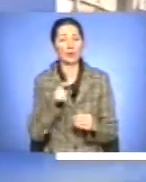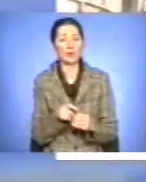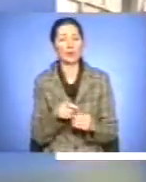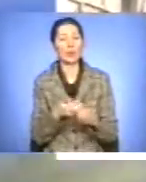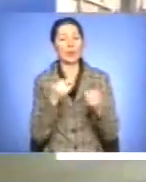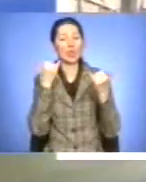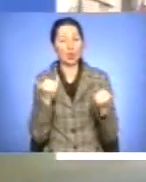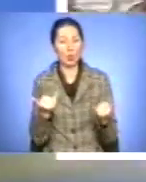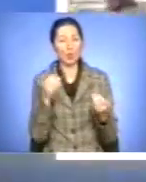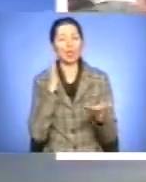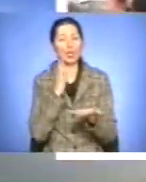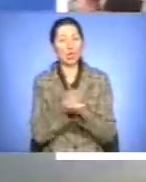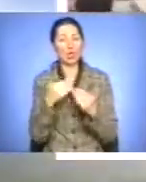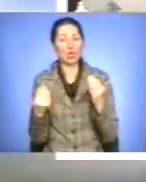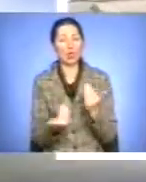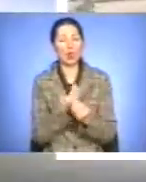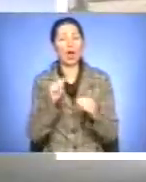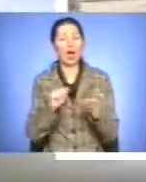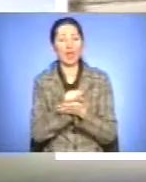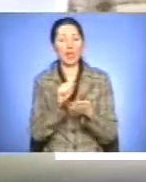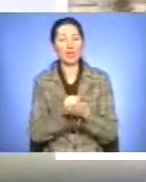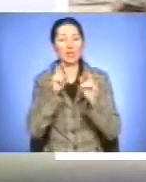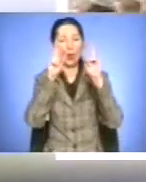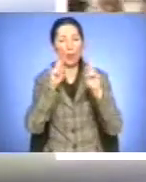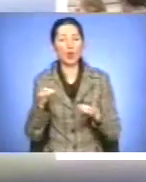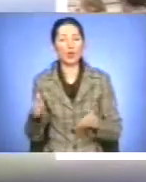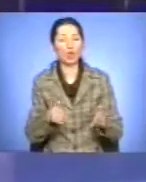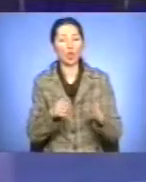Від сьогодні діє нова редакція правил дорожнього руху.